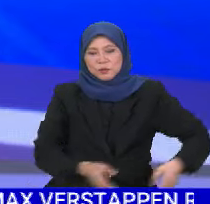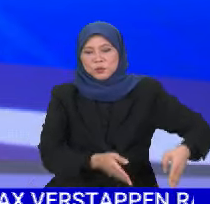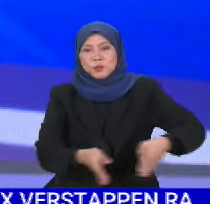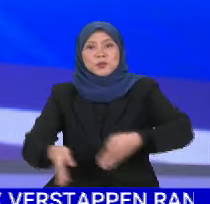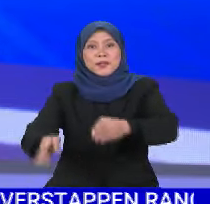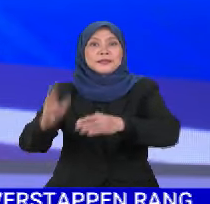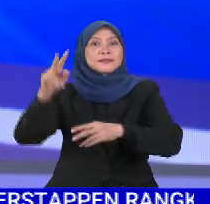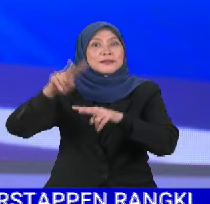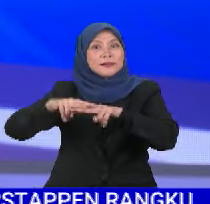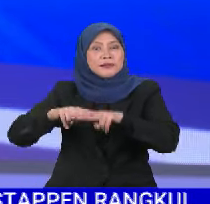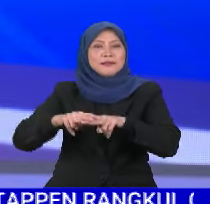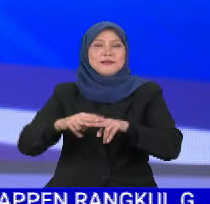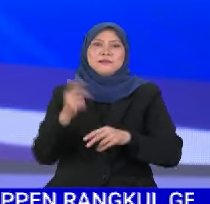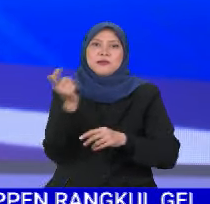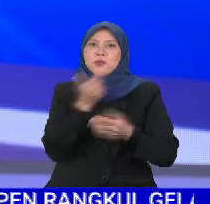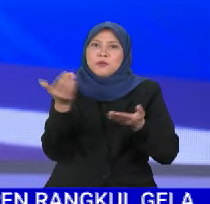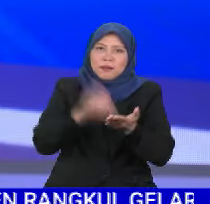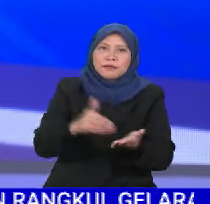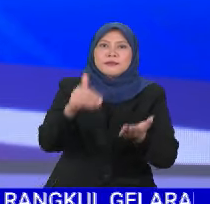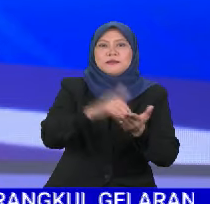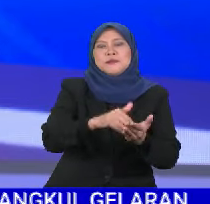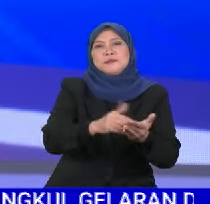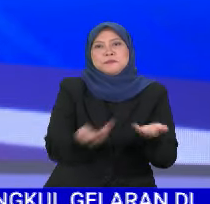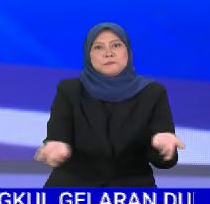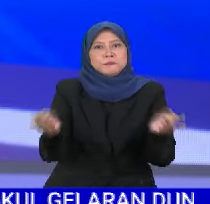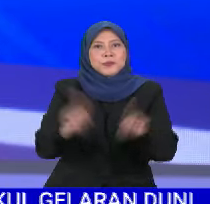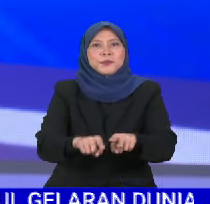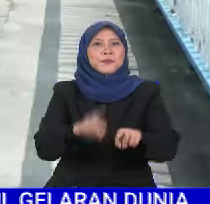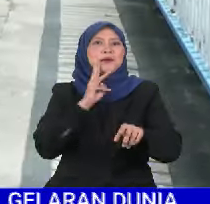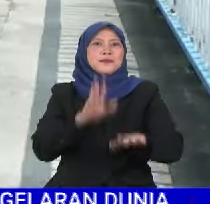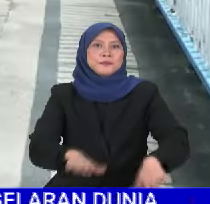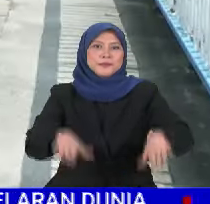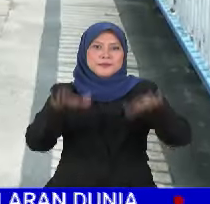memastikan kejadian banjir tidak lagi berulang.